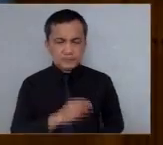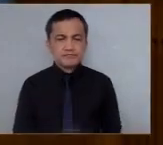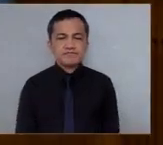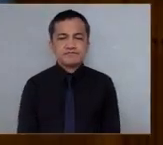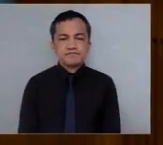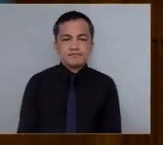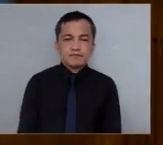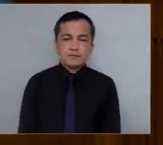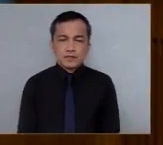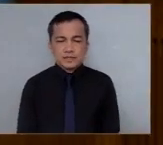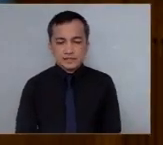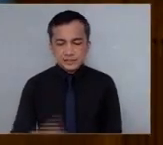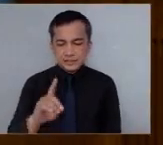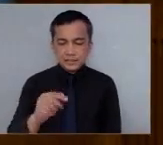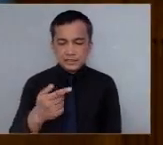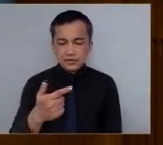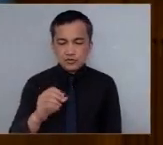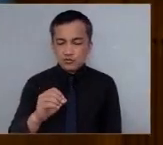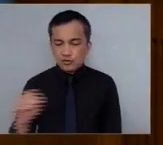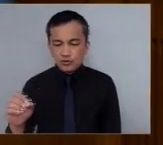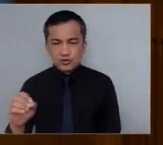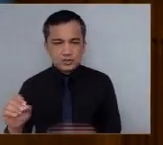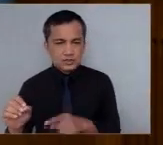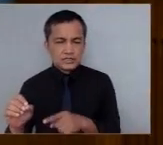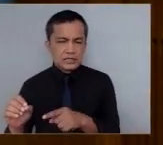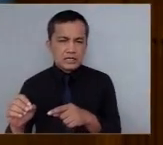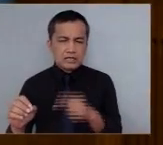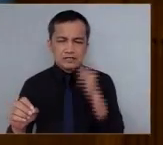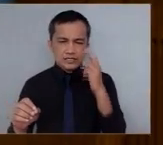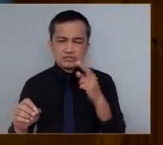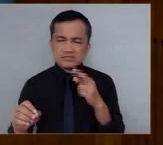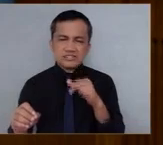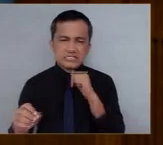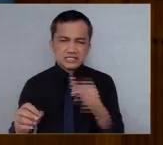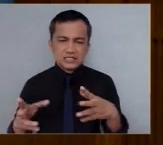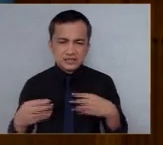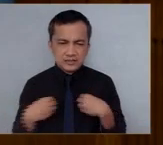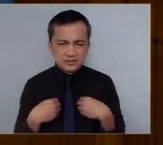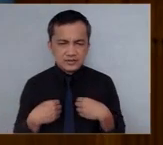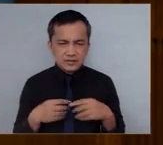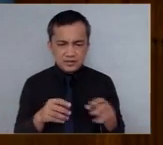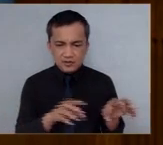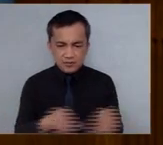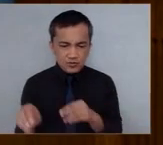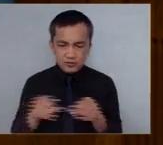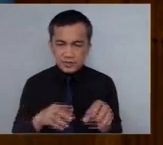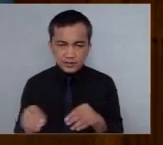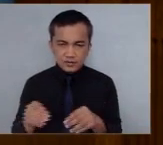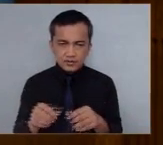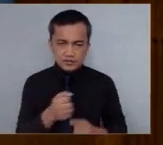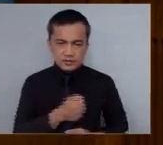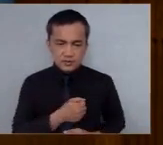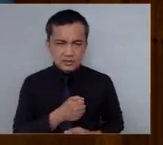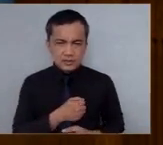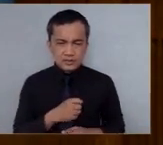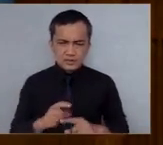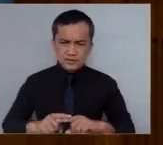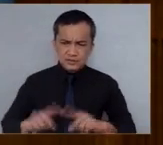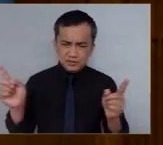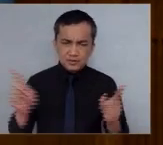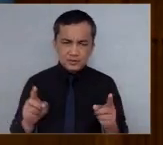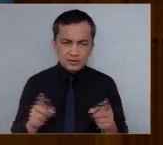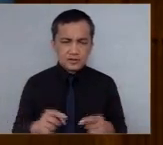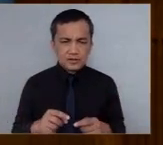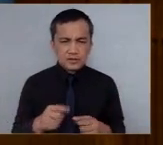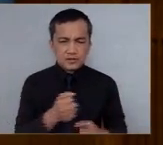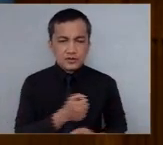si Dagoog, that reason is unacceptable. Moving of troops, no, is irrelevant. Kasi tropa lang